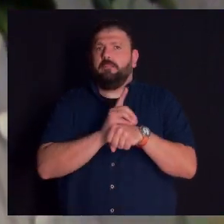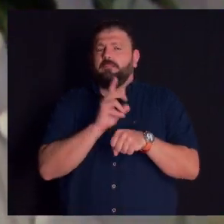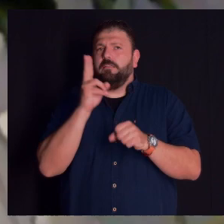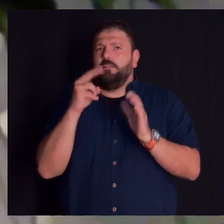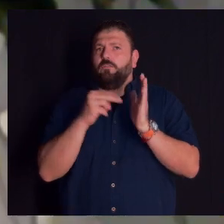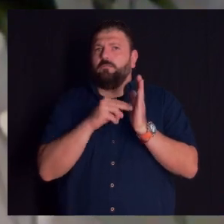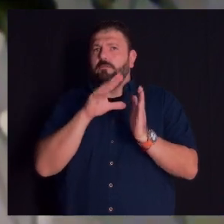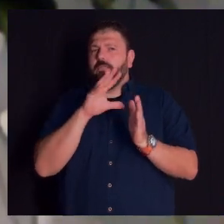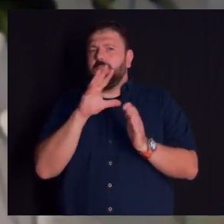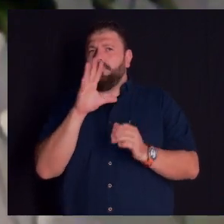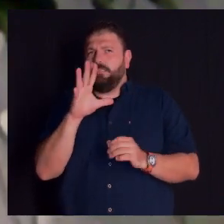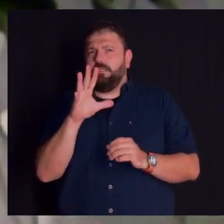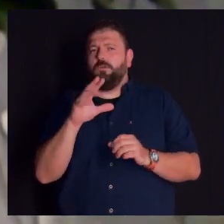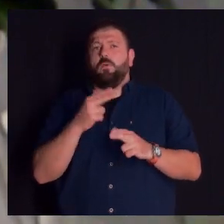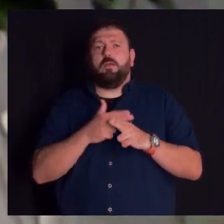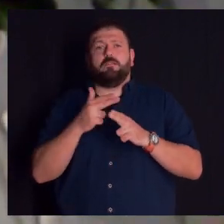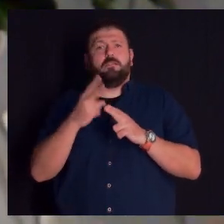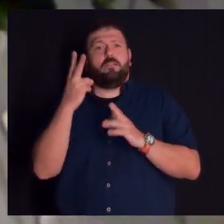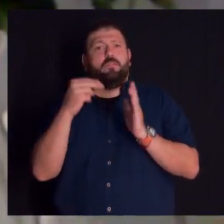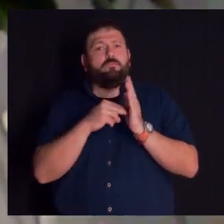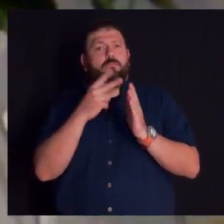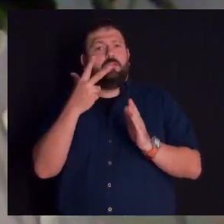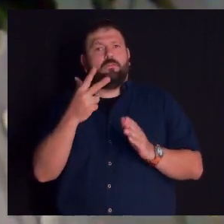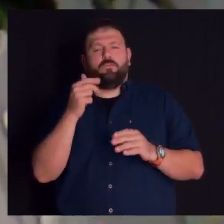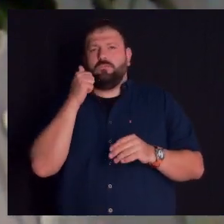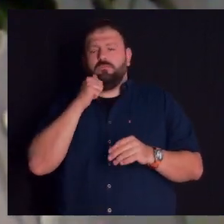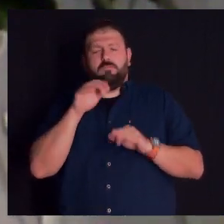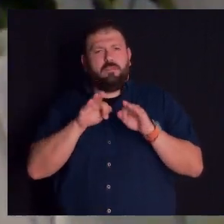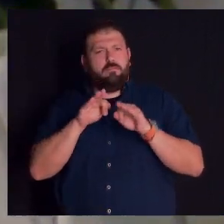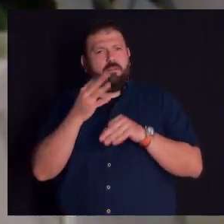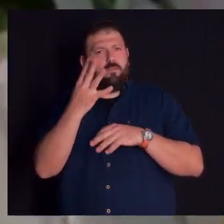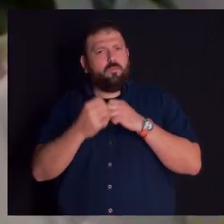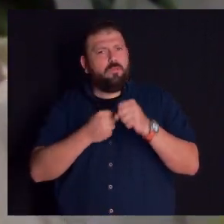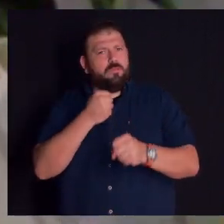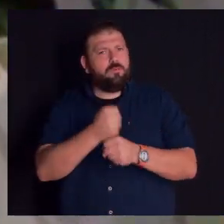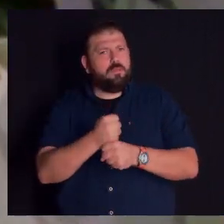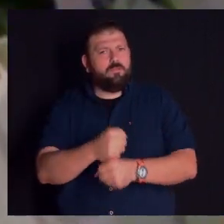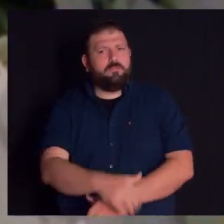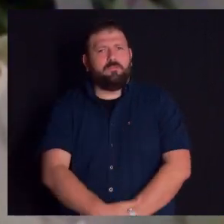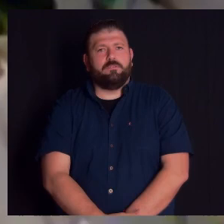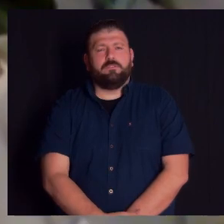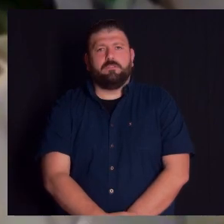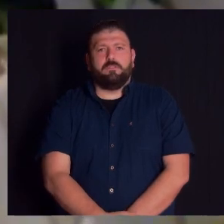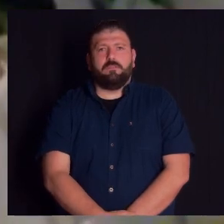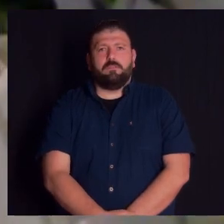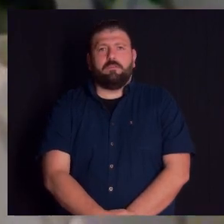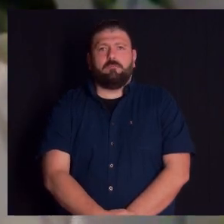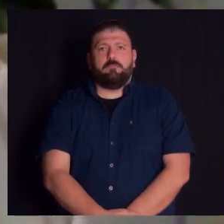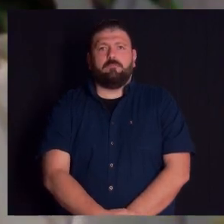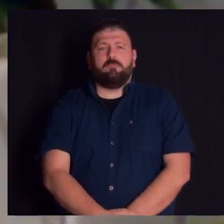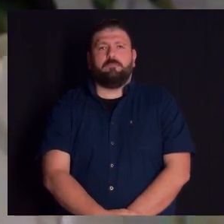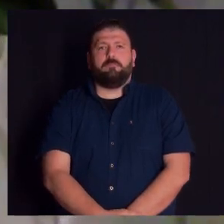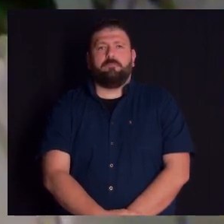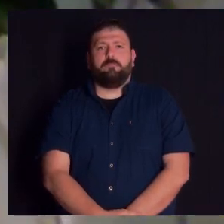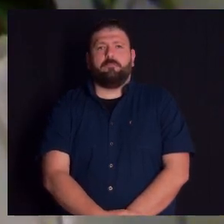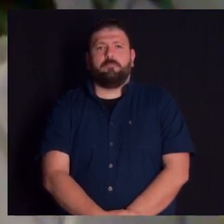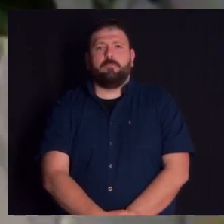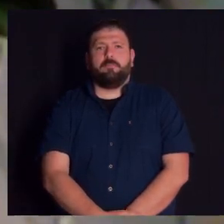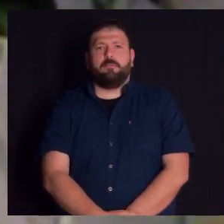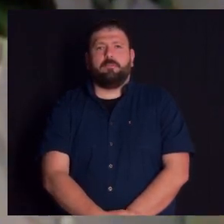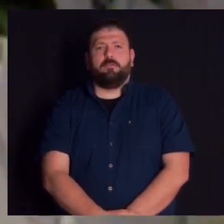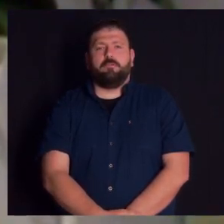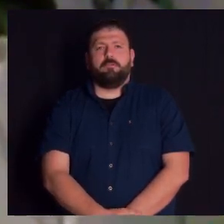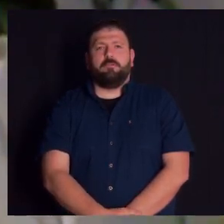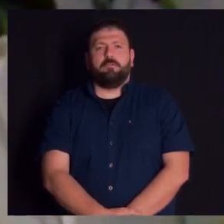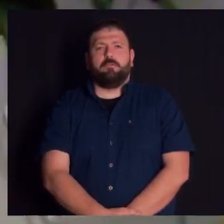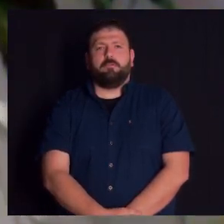2005 hasta 2008 he 2005 to trabajado casi 2008, I've been 4 años. working almost for four Я очень years. рада вас приветствовать из центра Сибири. Всем большой привет